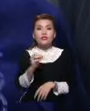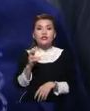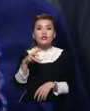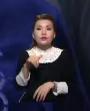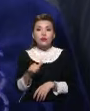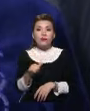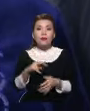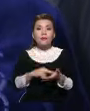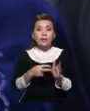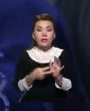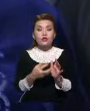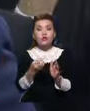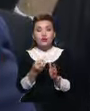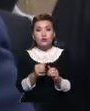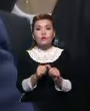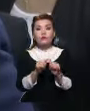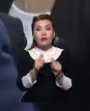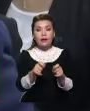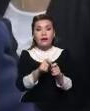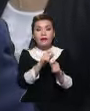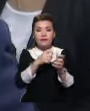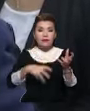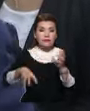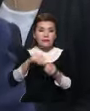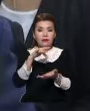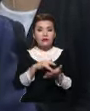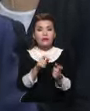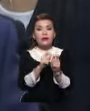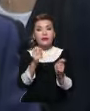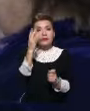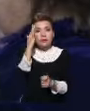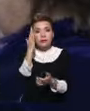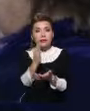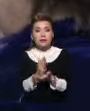ЖТСУ. Планируется открыть их во всех регионах.